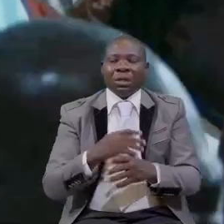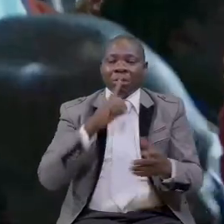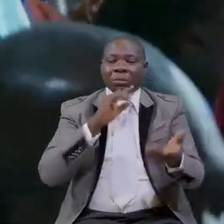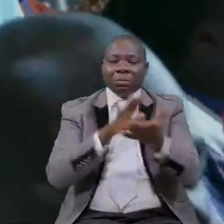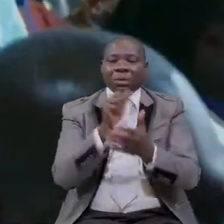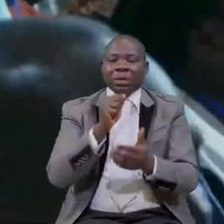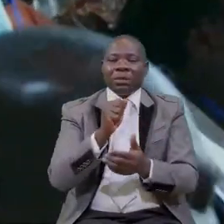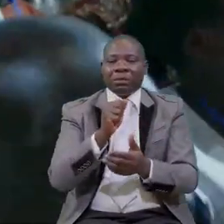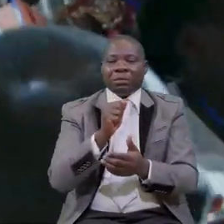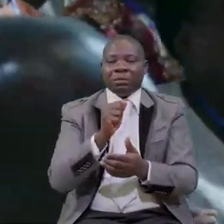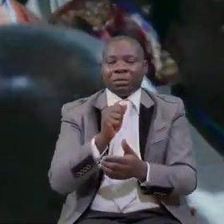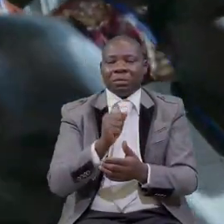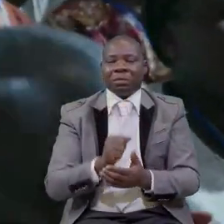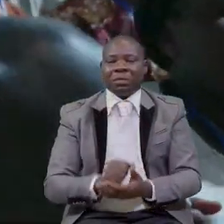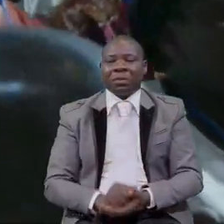Crois.